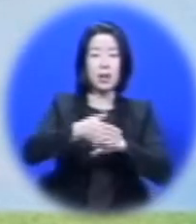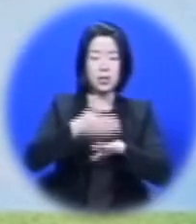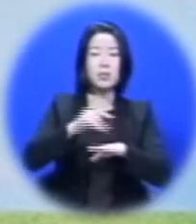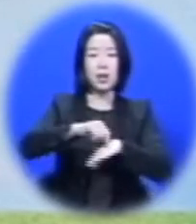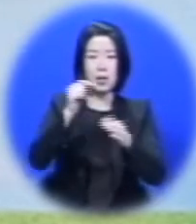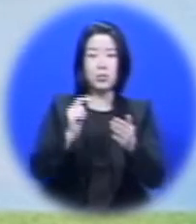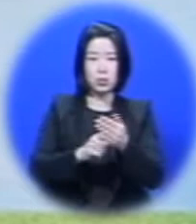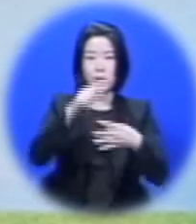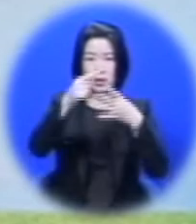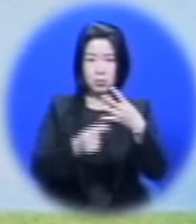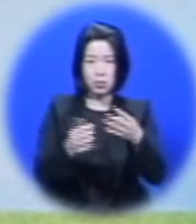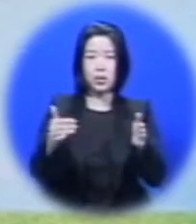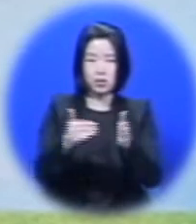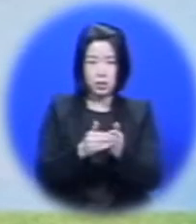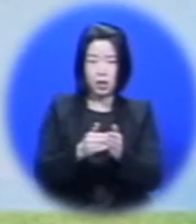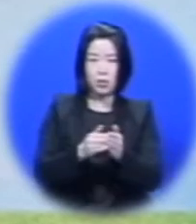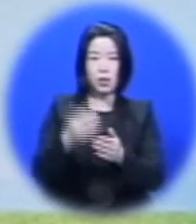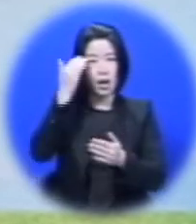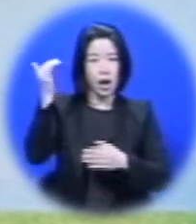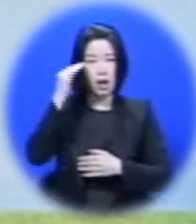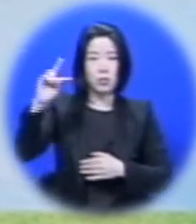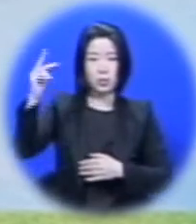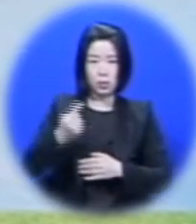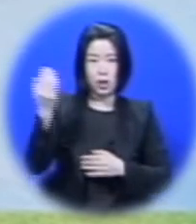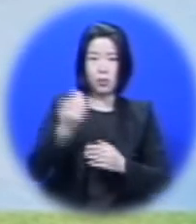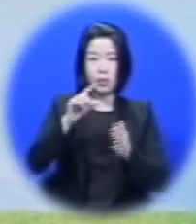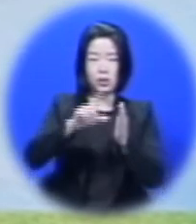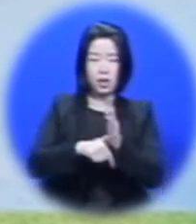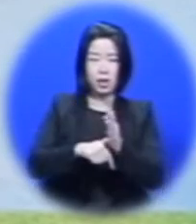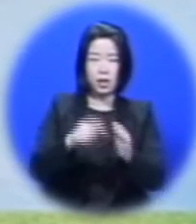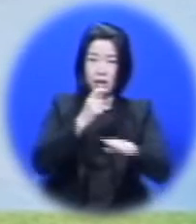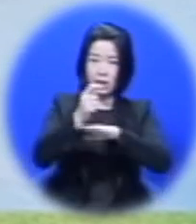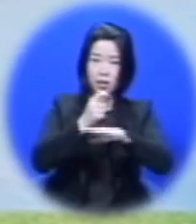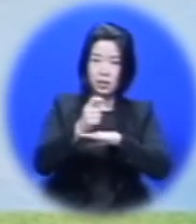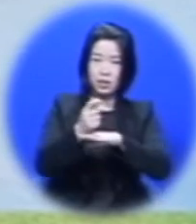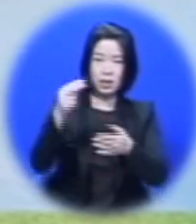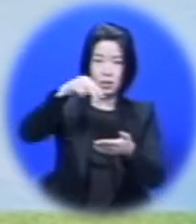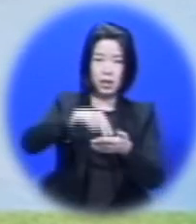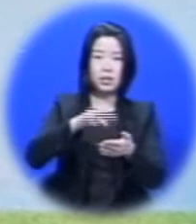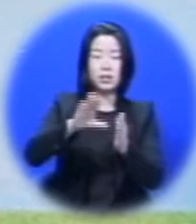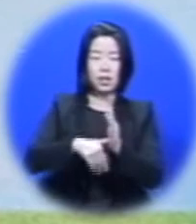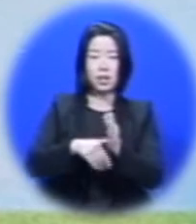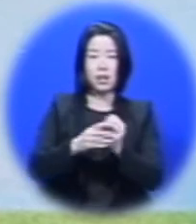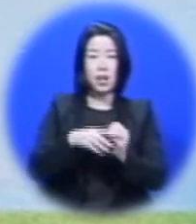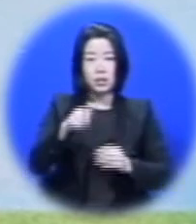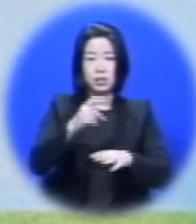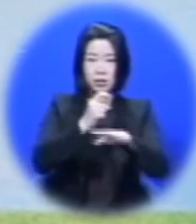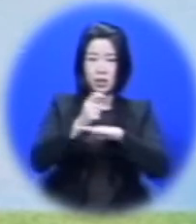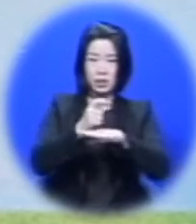마음으로 일정을 마치고 이제 한국으로 돌아오는데, 돌아오는데 택시를 탔는데, 아, 그